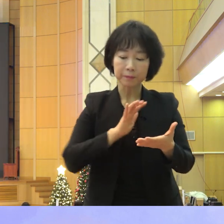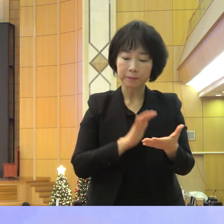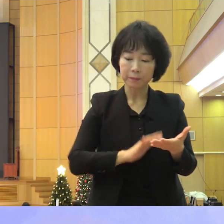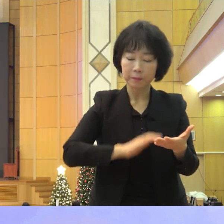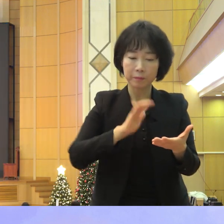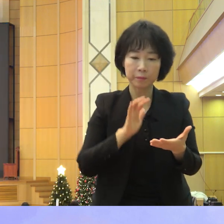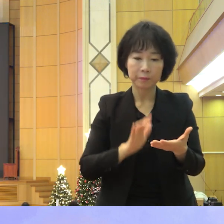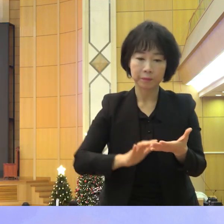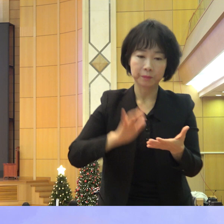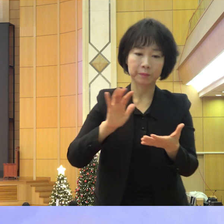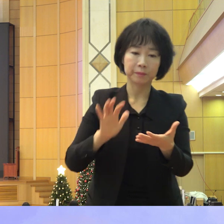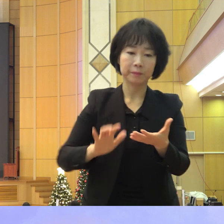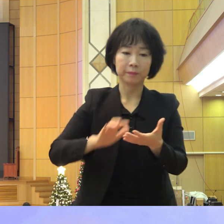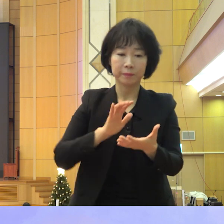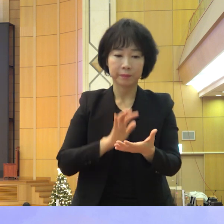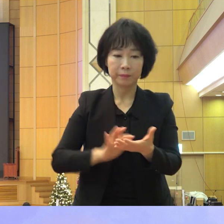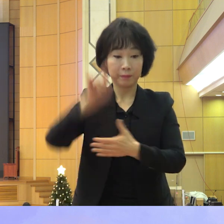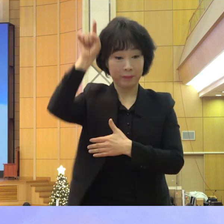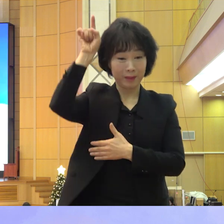찬양합니다. 그의 불과 구름 기둥으로,